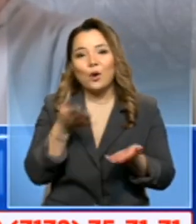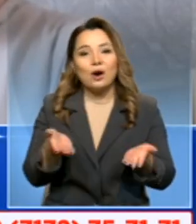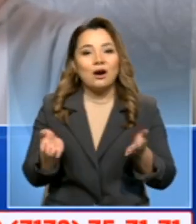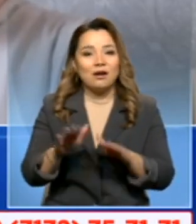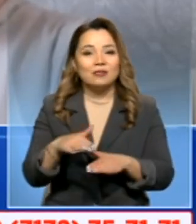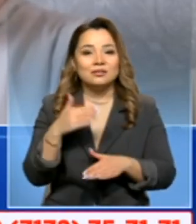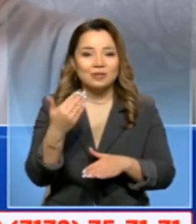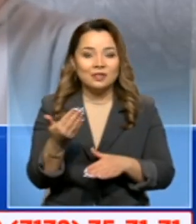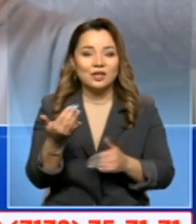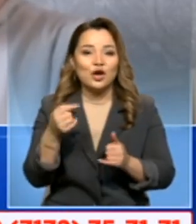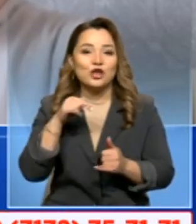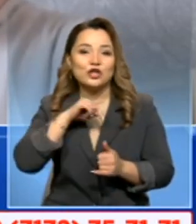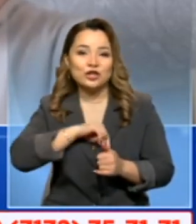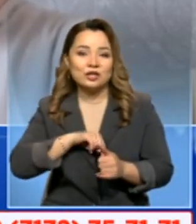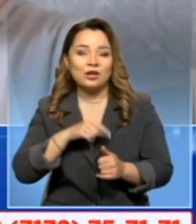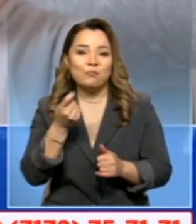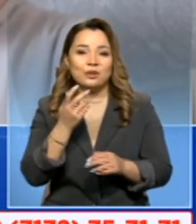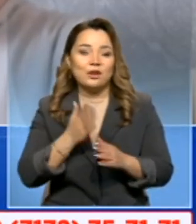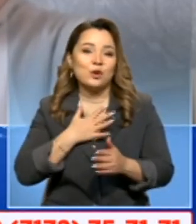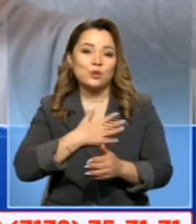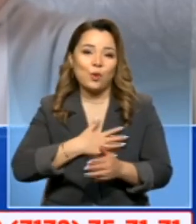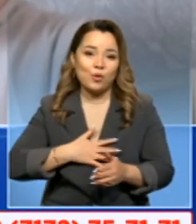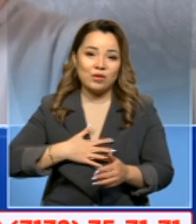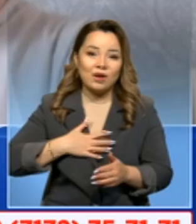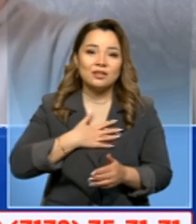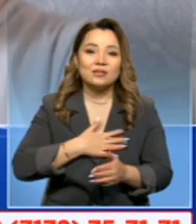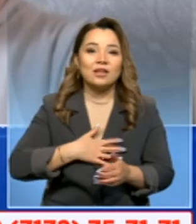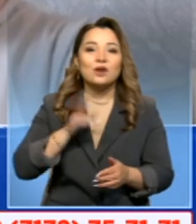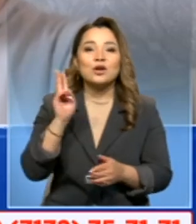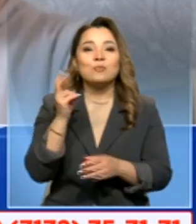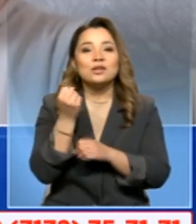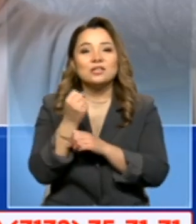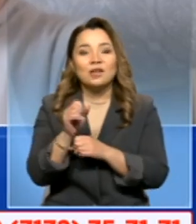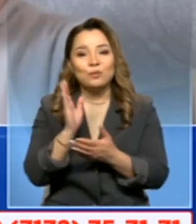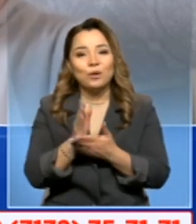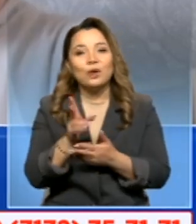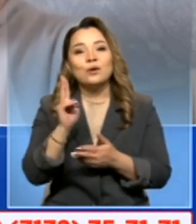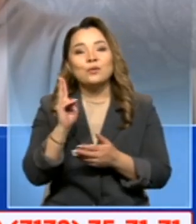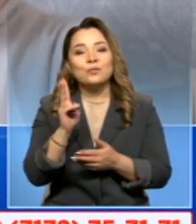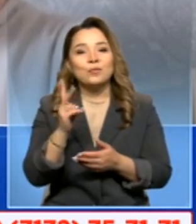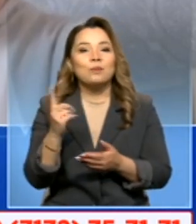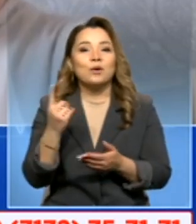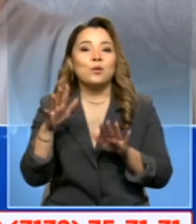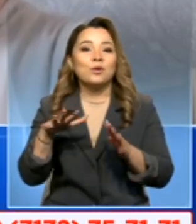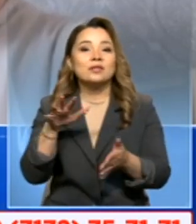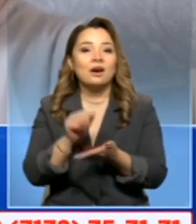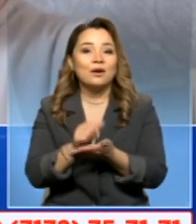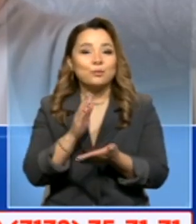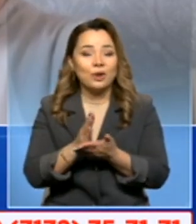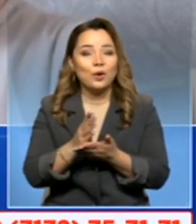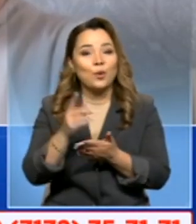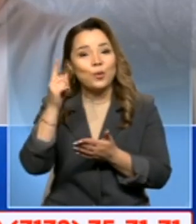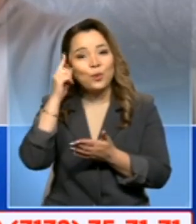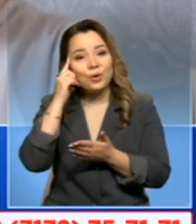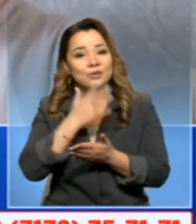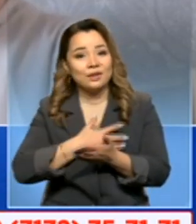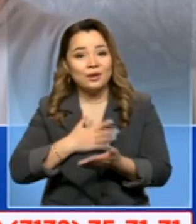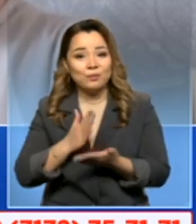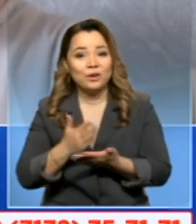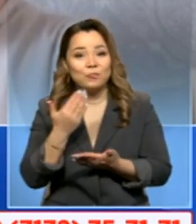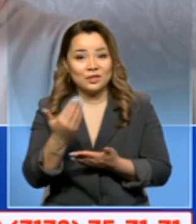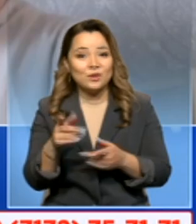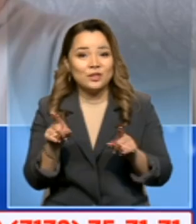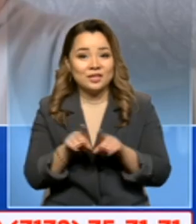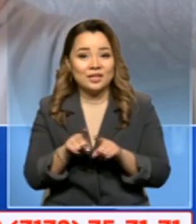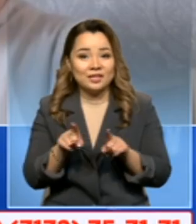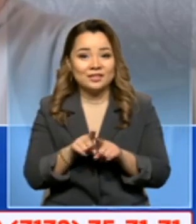қалды. Іште бір толғаныс, кім жеңеді екен, қайсымыз жүлделі орын алады екен деген ойлар мазалайтын шығар енді сізді